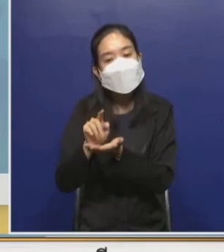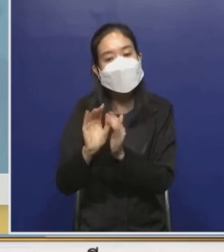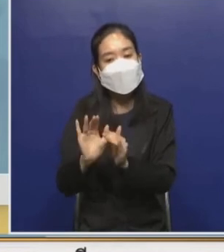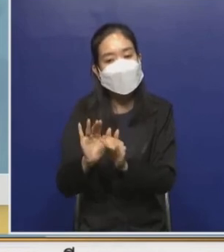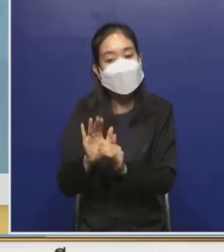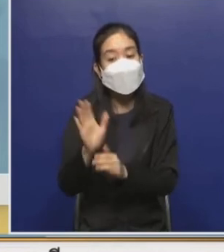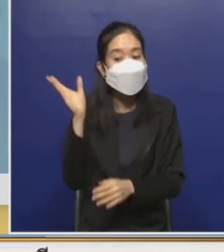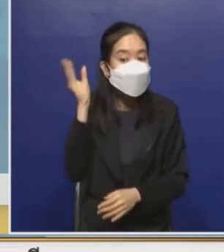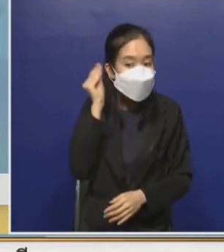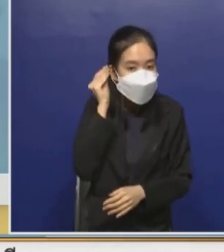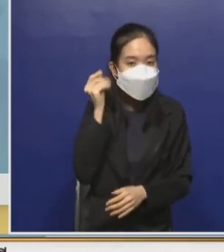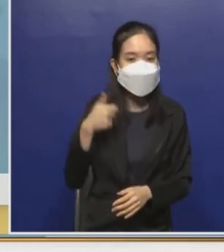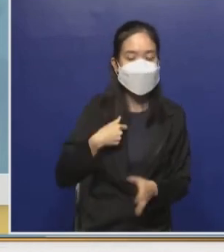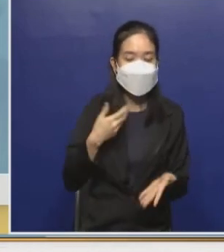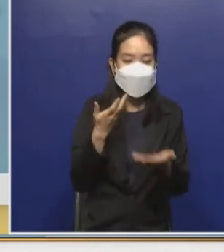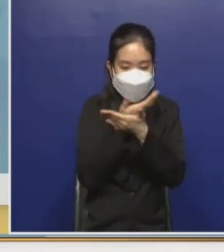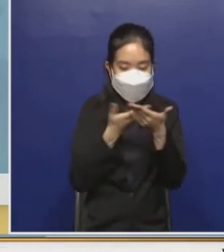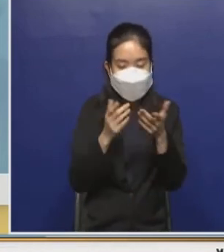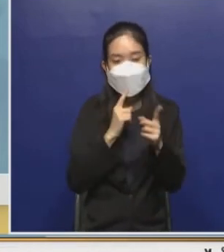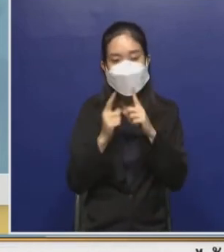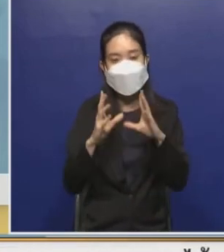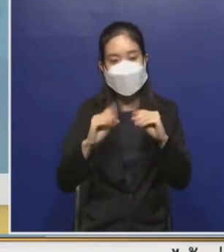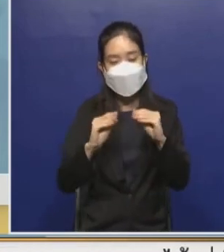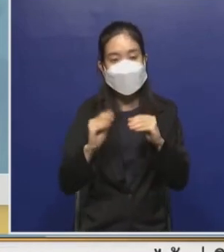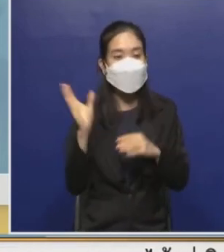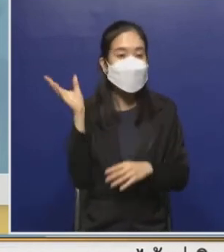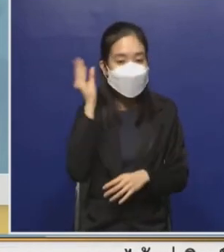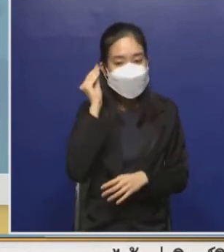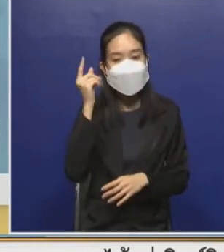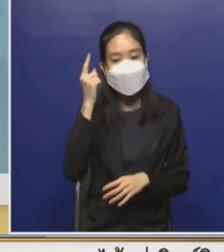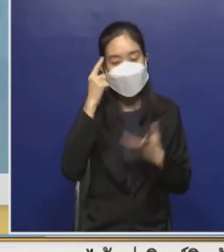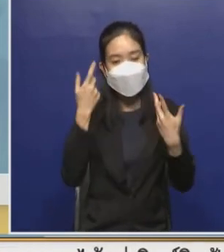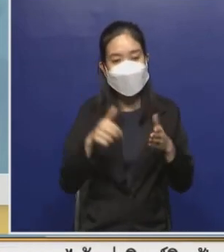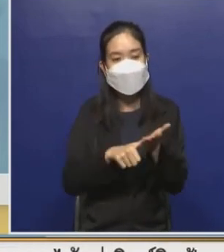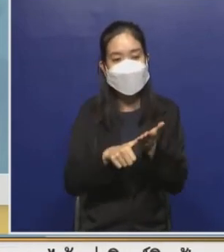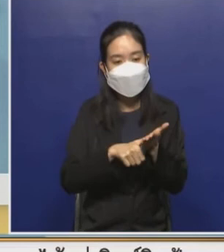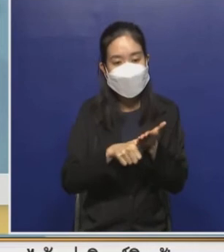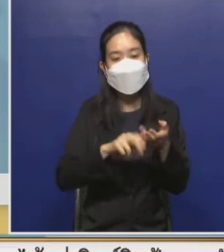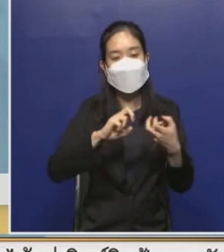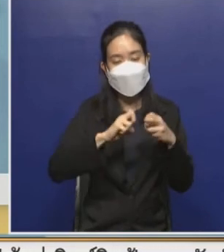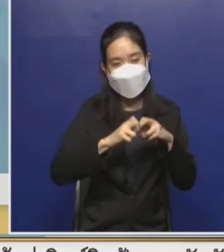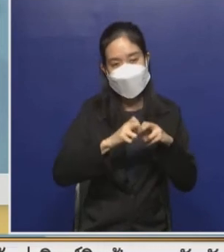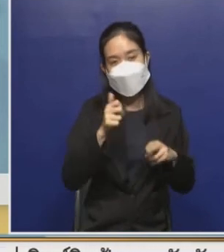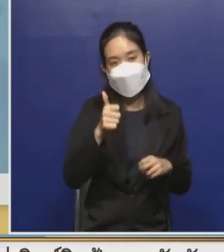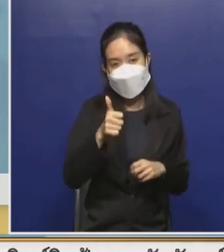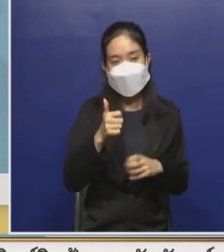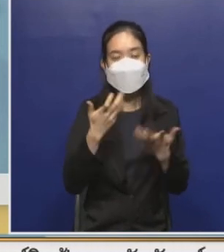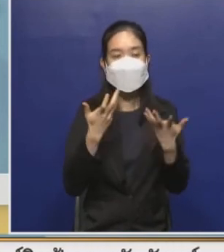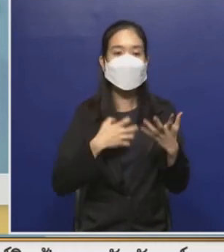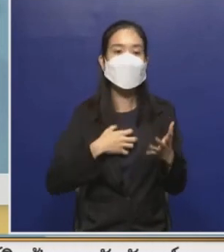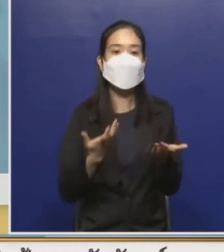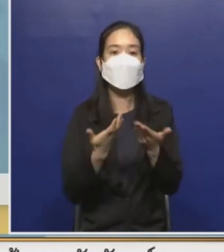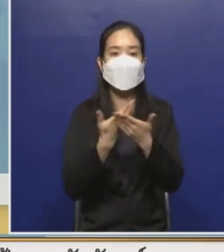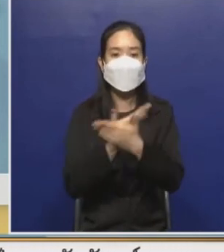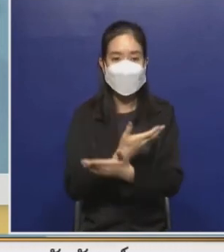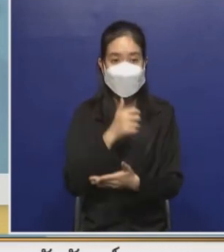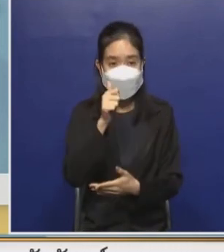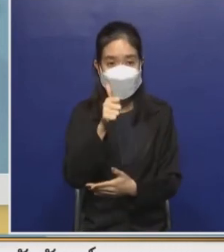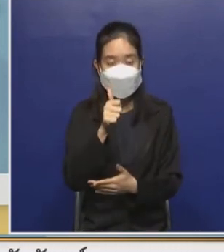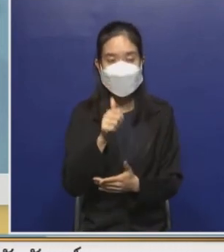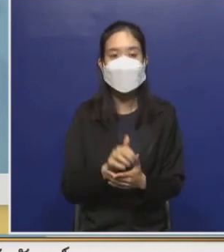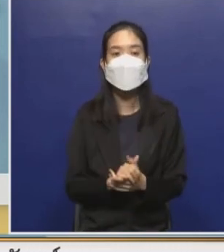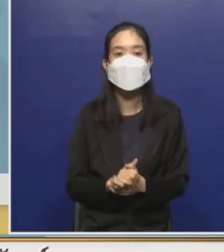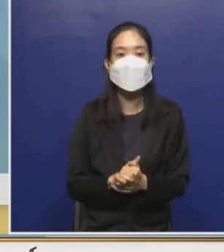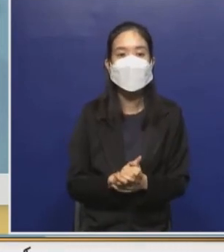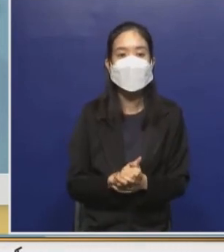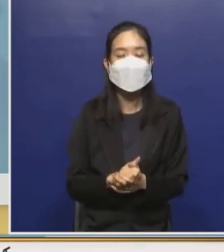ี้และนำไปปบบรุงแก้ไขยัน่อยใชนกั MATIQและนไปสู่การปรับระบบงสามาณ์ให้ตอบโจท์ของ